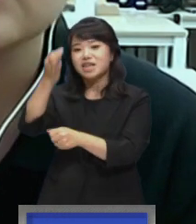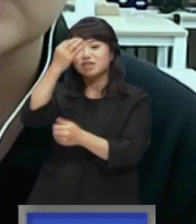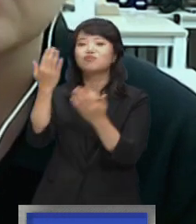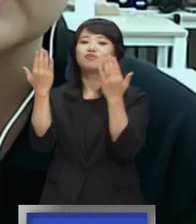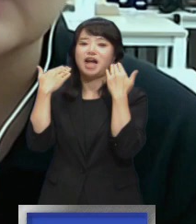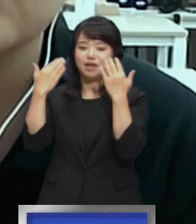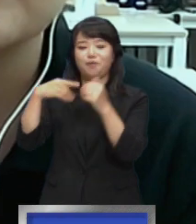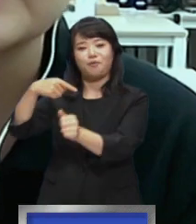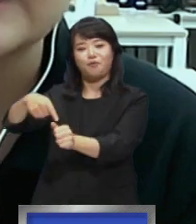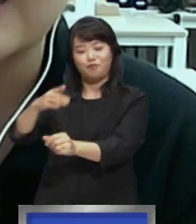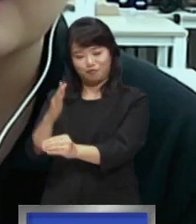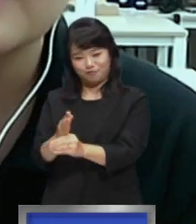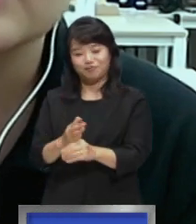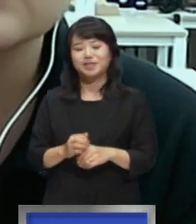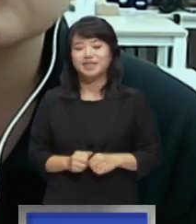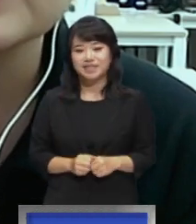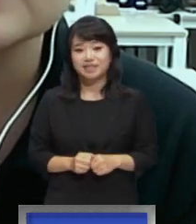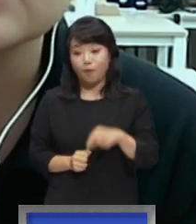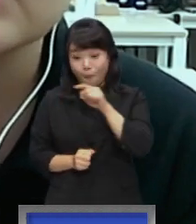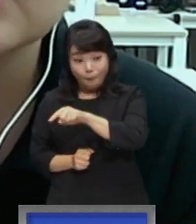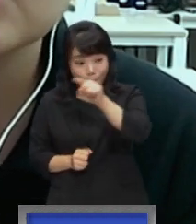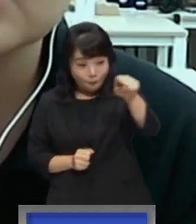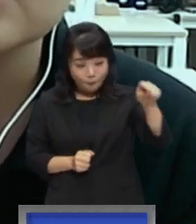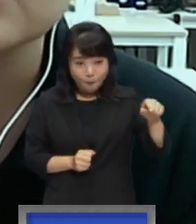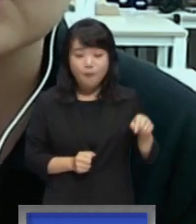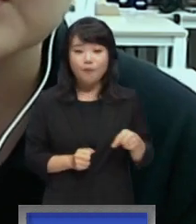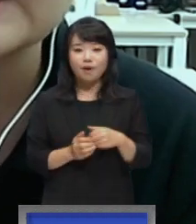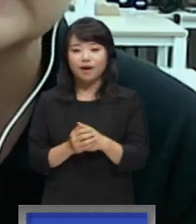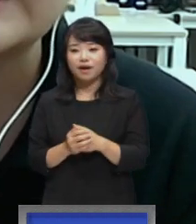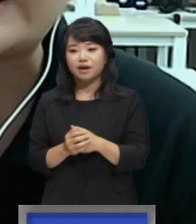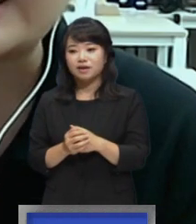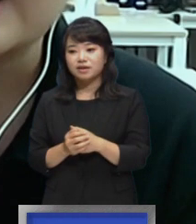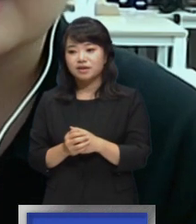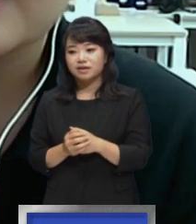주민기술학교가 운영되고 있다고 합니다. 이러한 주민기술학교는